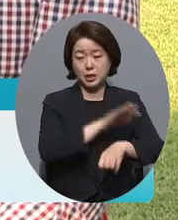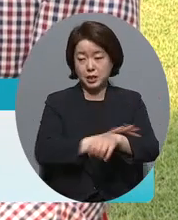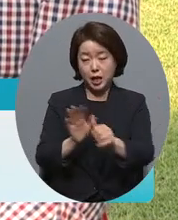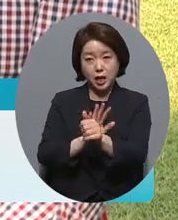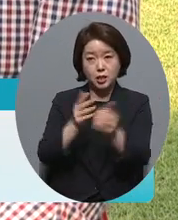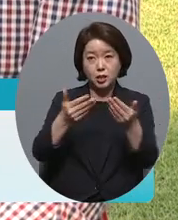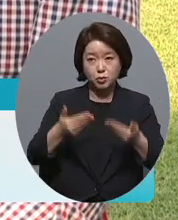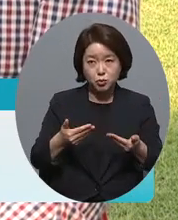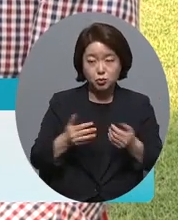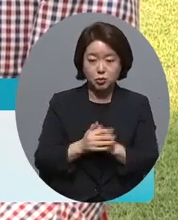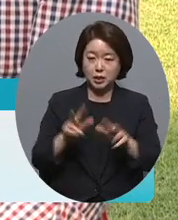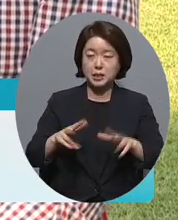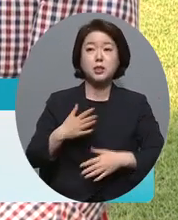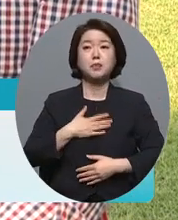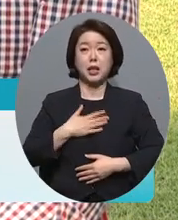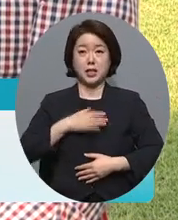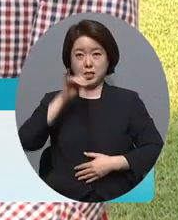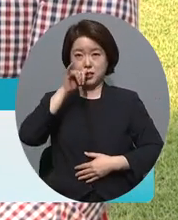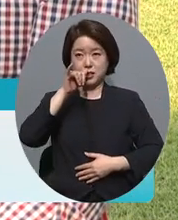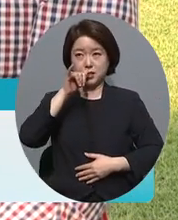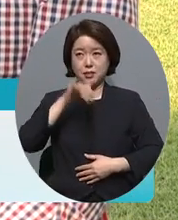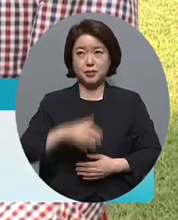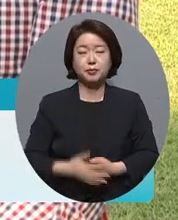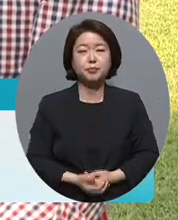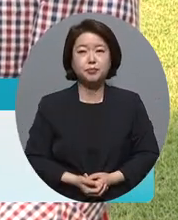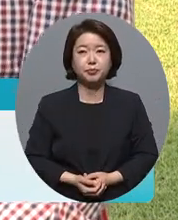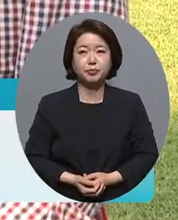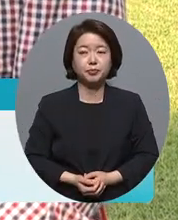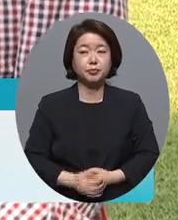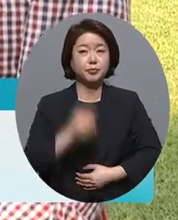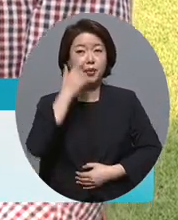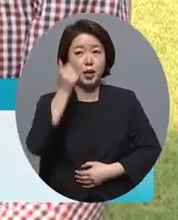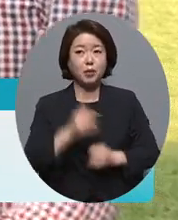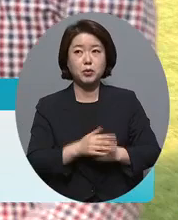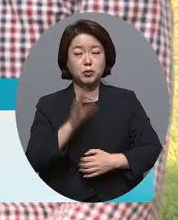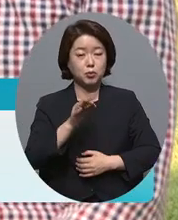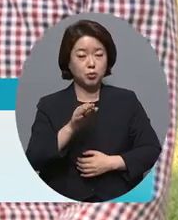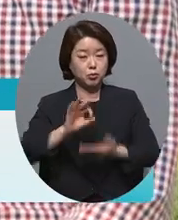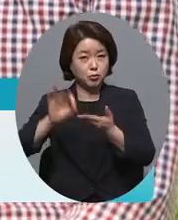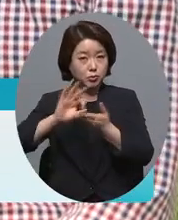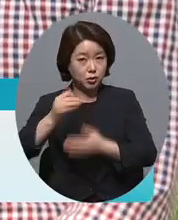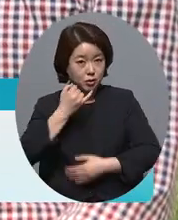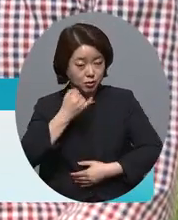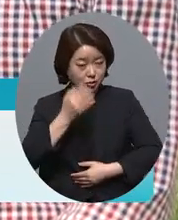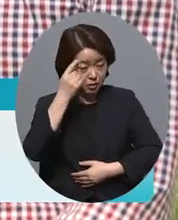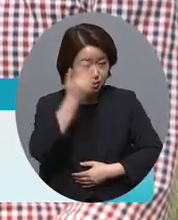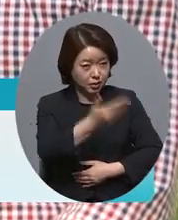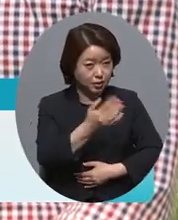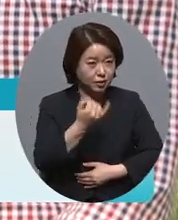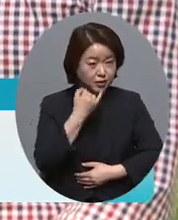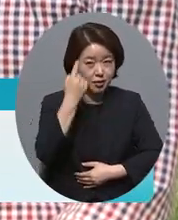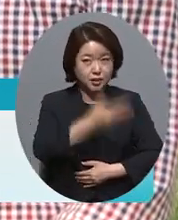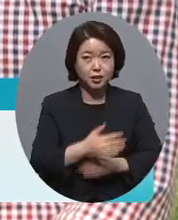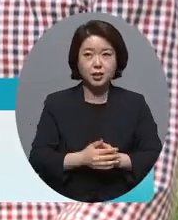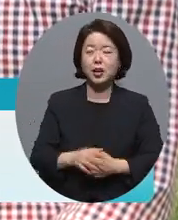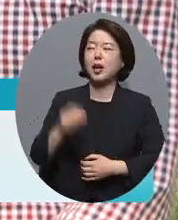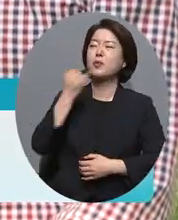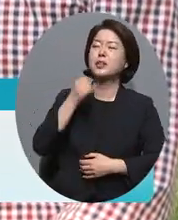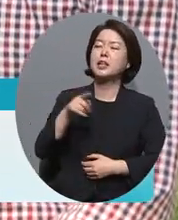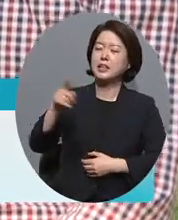챙겨주셔서 제가 있는 거죠 아버지 그 돈 좀 들어가는데 괜찮죠 괜찮아